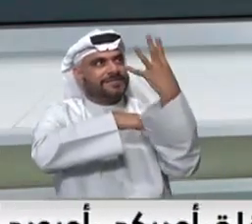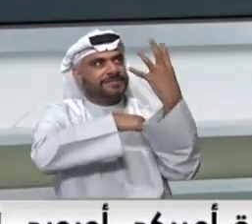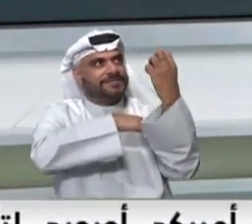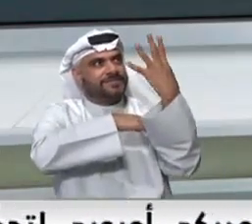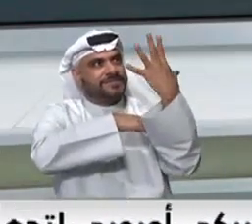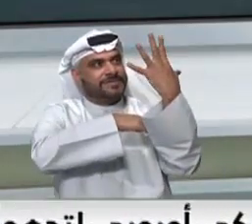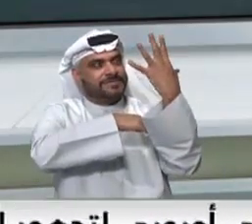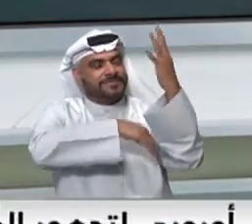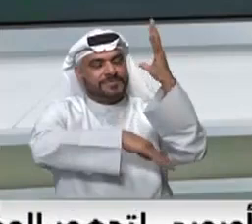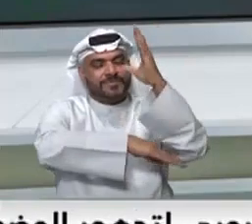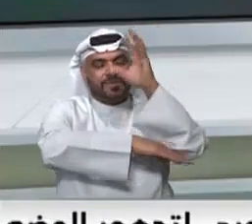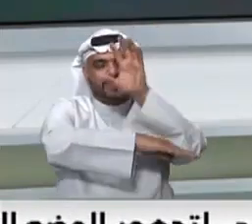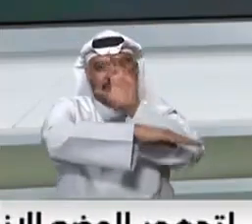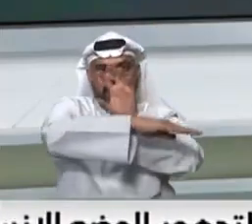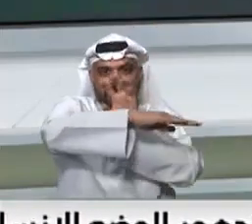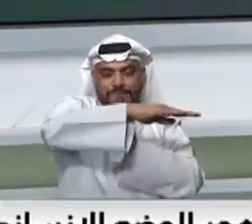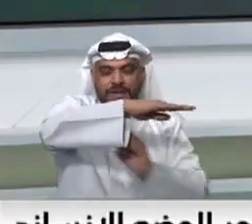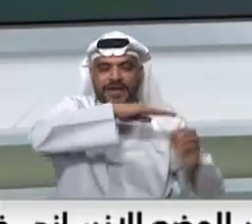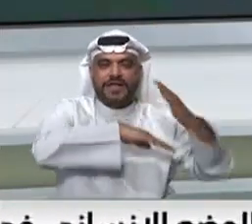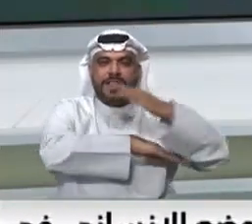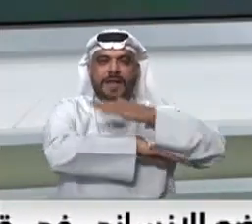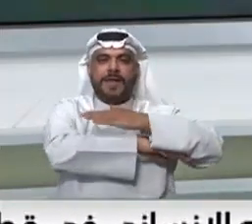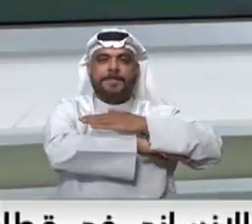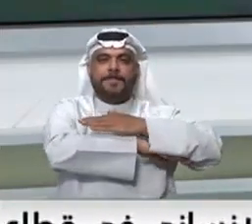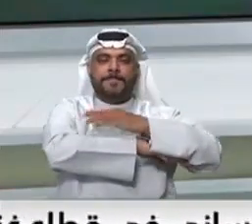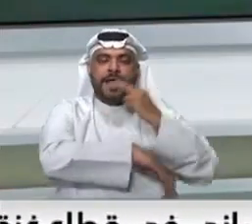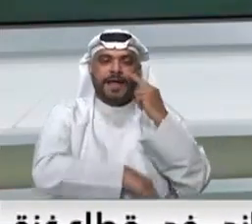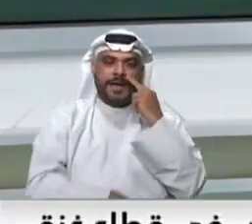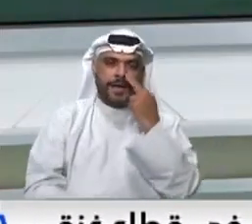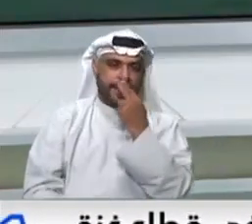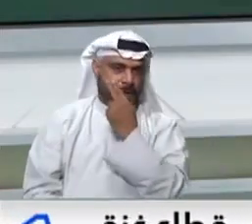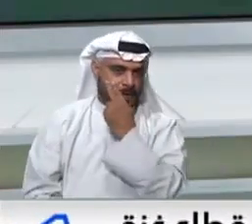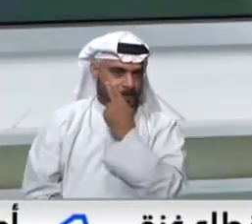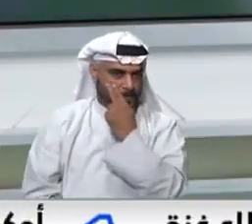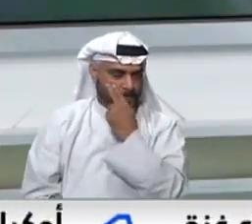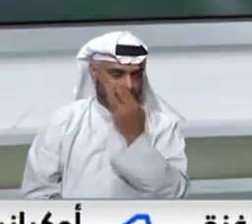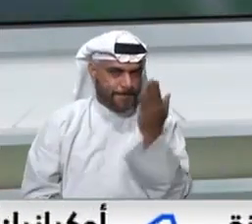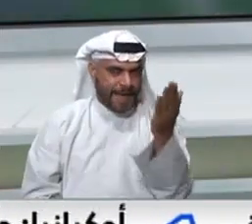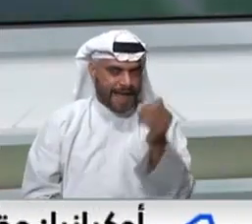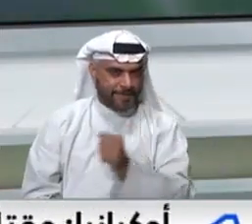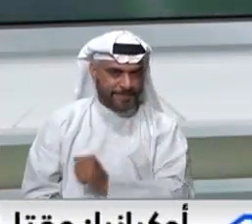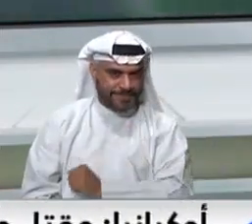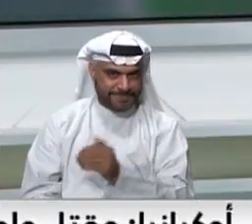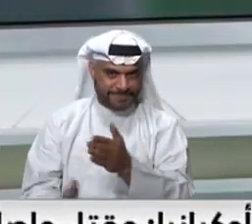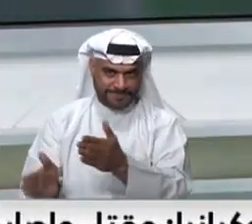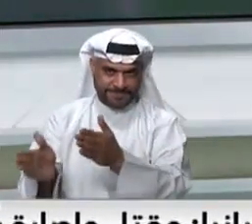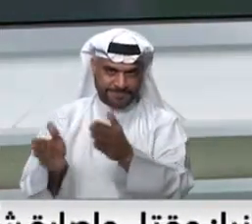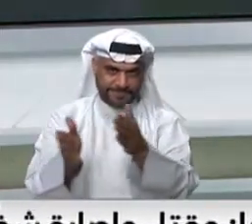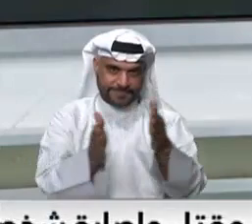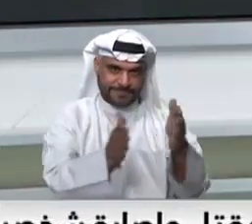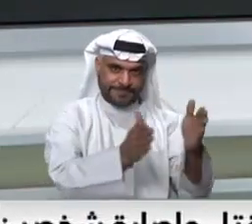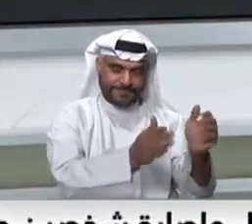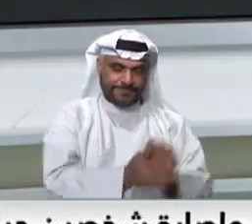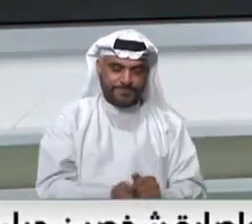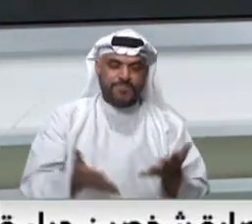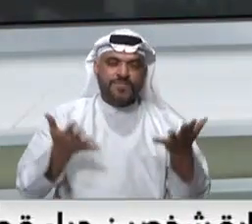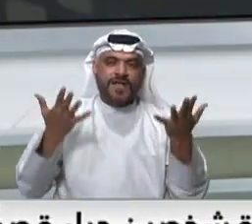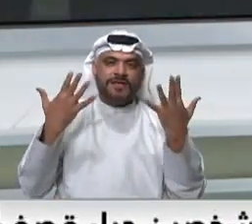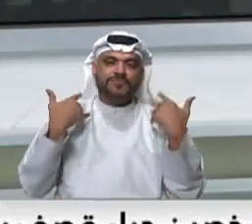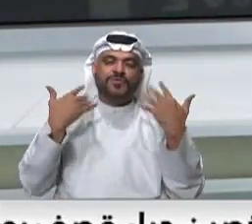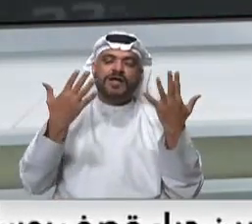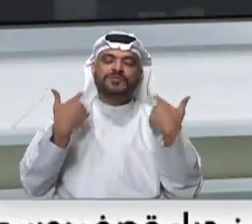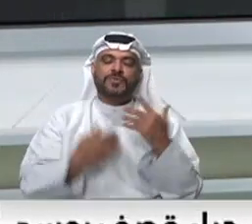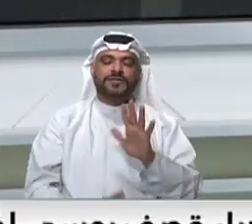4:34، موعد شروق الشمس الساعة 5:54، موعد أذان المغرب الساعة 5:11. بالنسبة